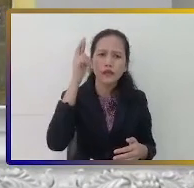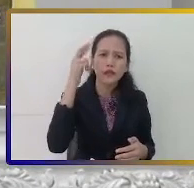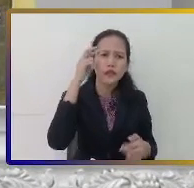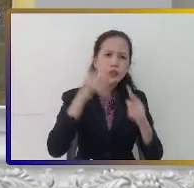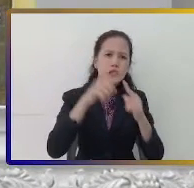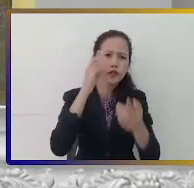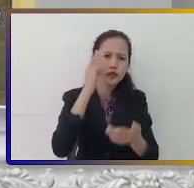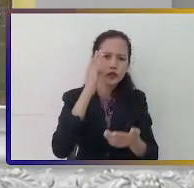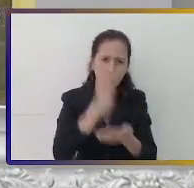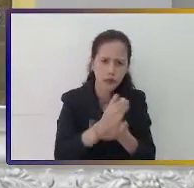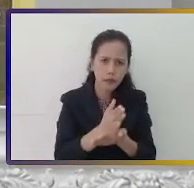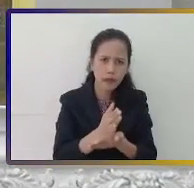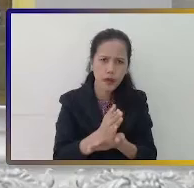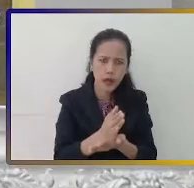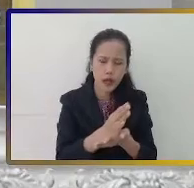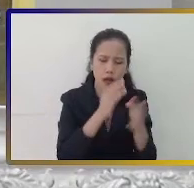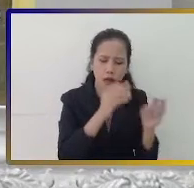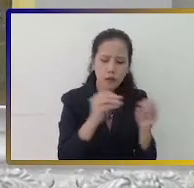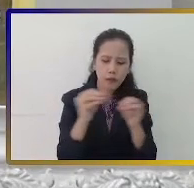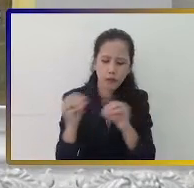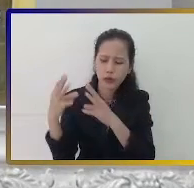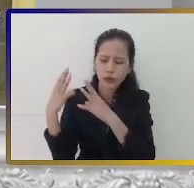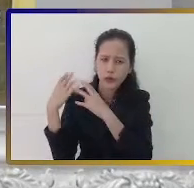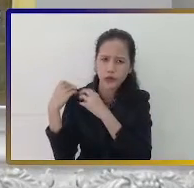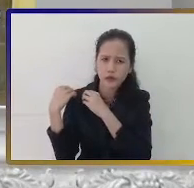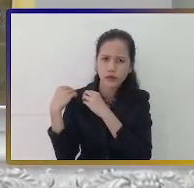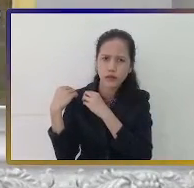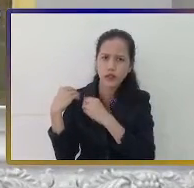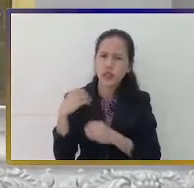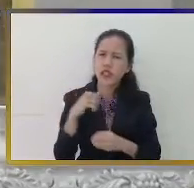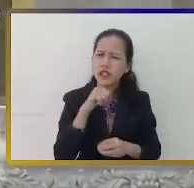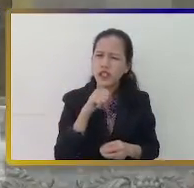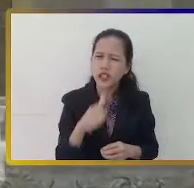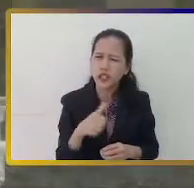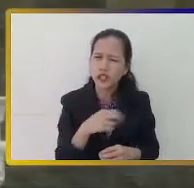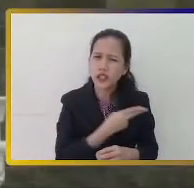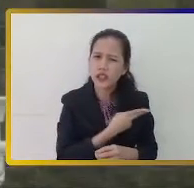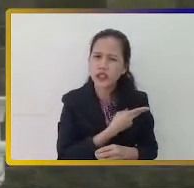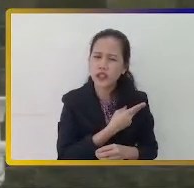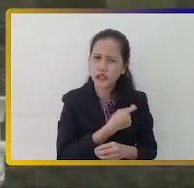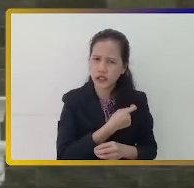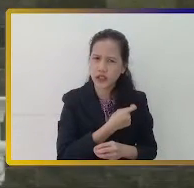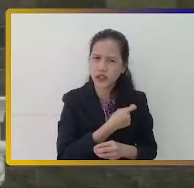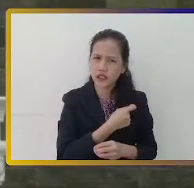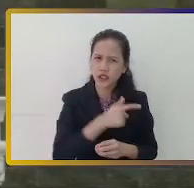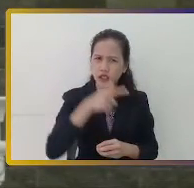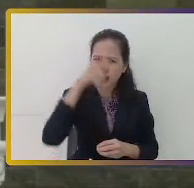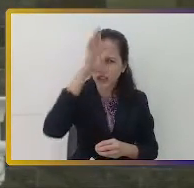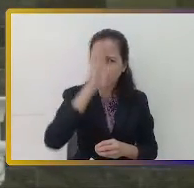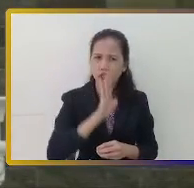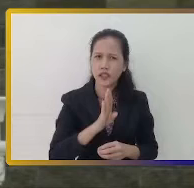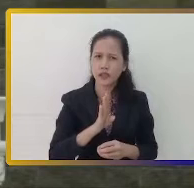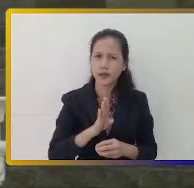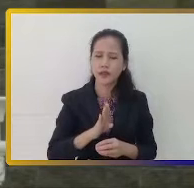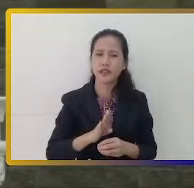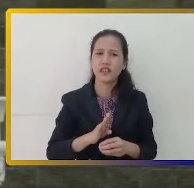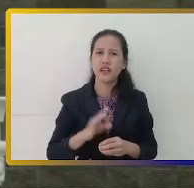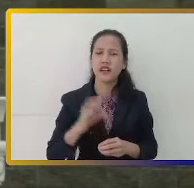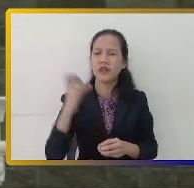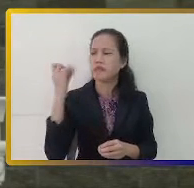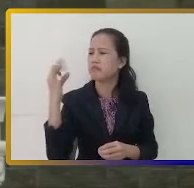Put your hope in God. And lastly, do not hurt God. Yeah. Yeah. Ilang beses natin sinasaktan ng